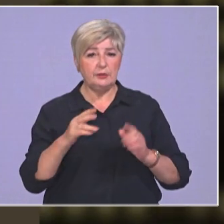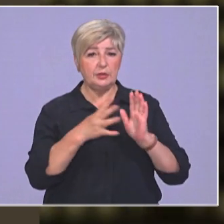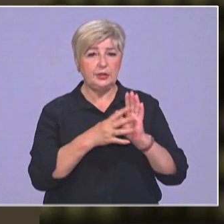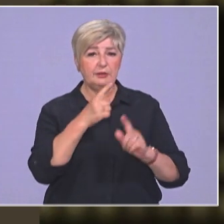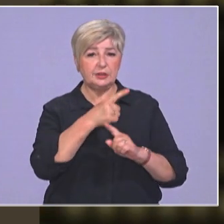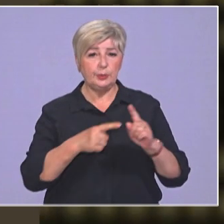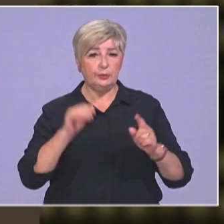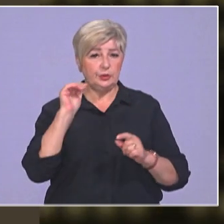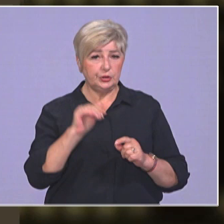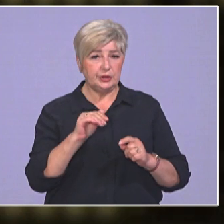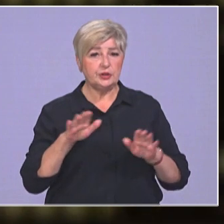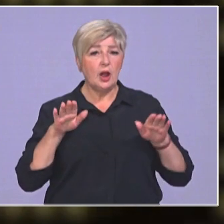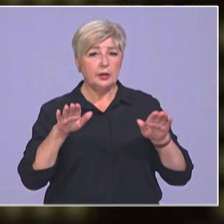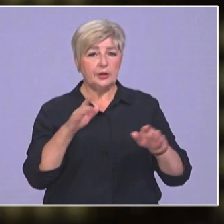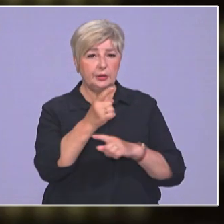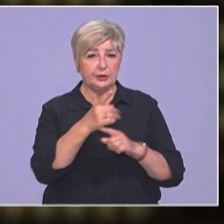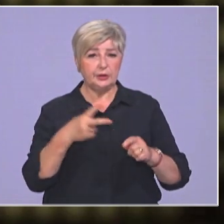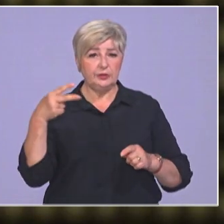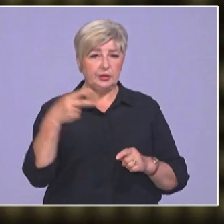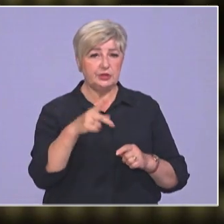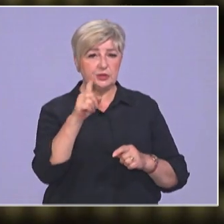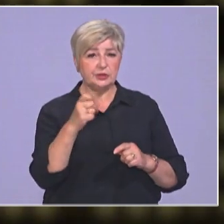9,5 тисяч, крилатих ракет